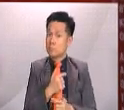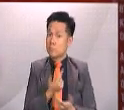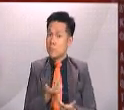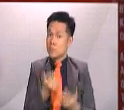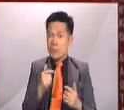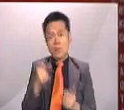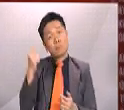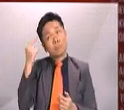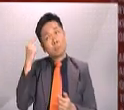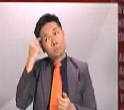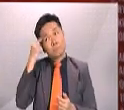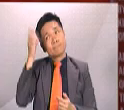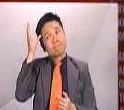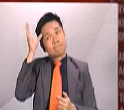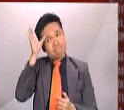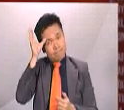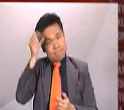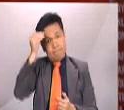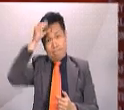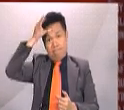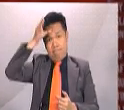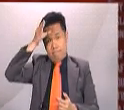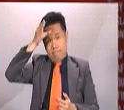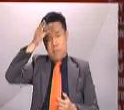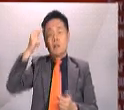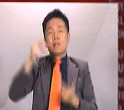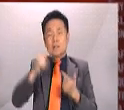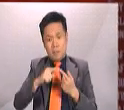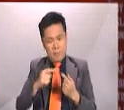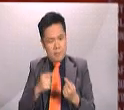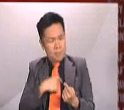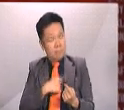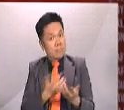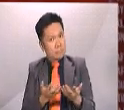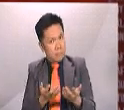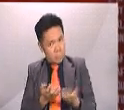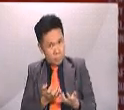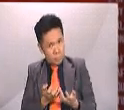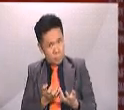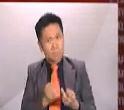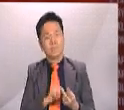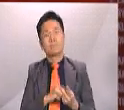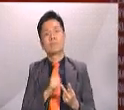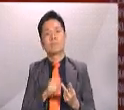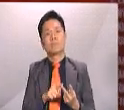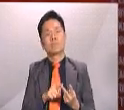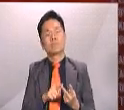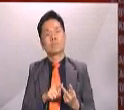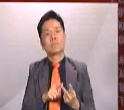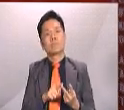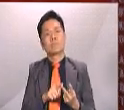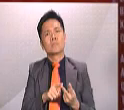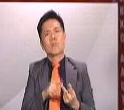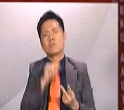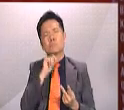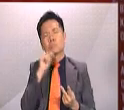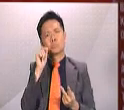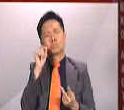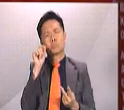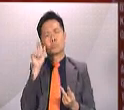kita ada ilmu kan, kita ada kemahuan. Jadi saya rasa tak perlu